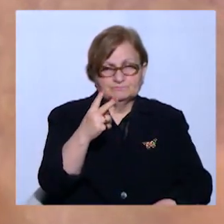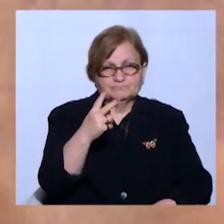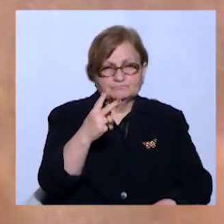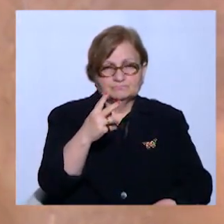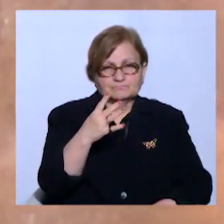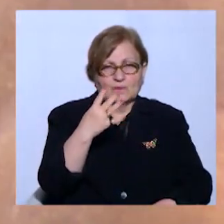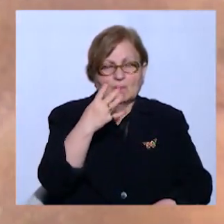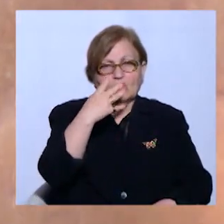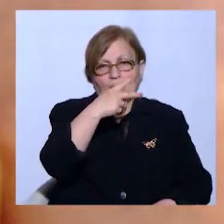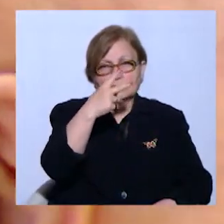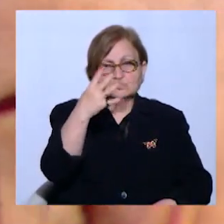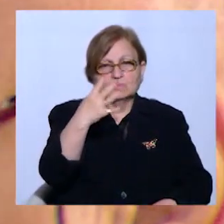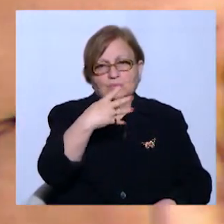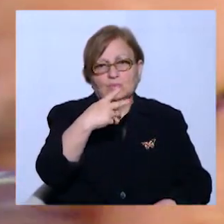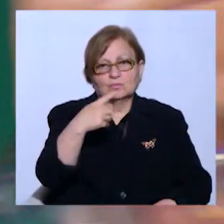52